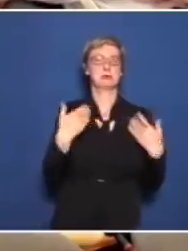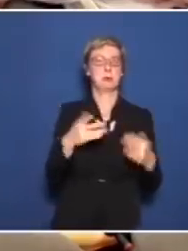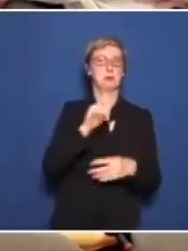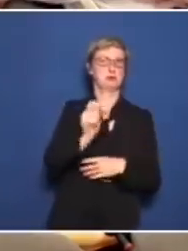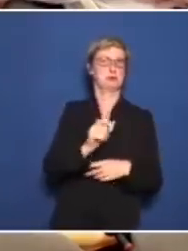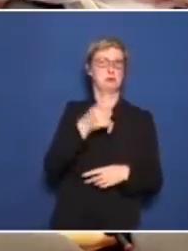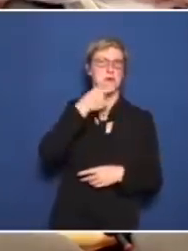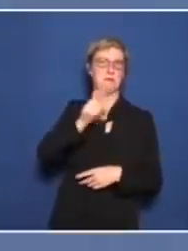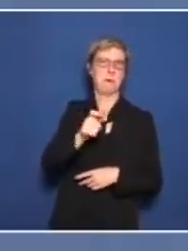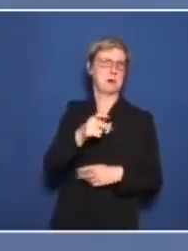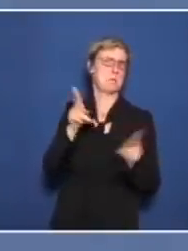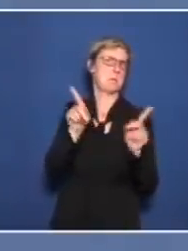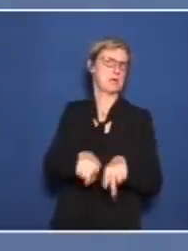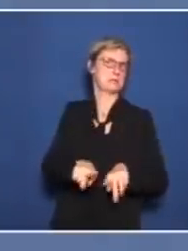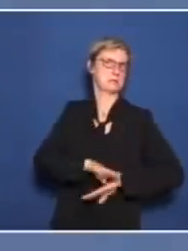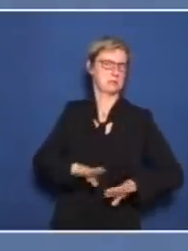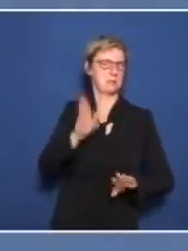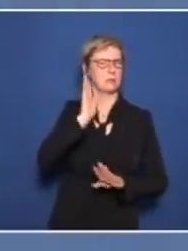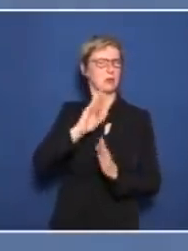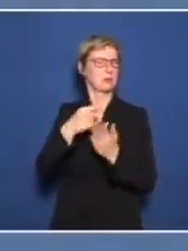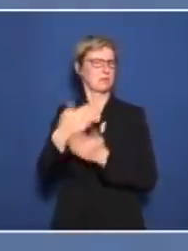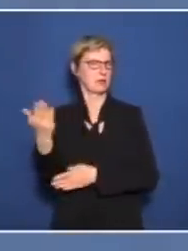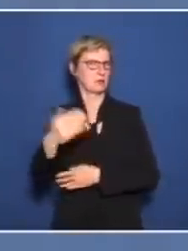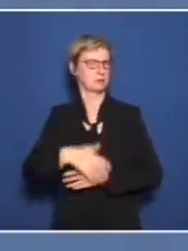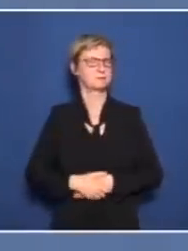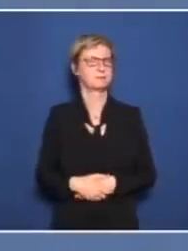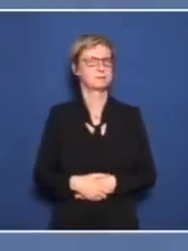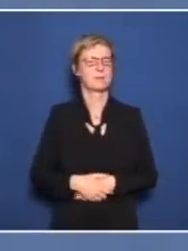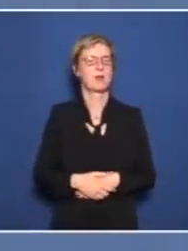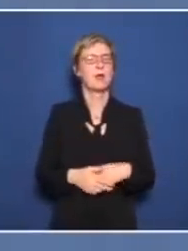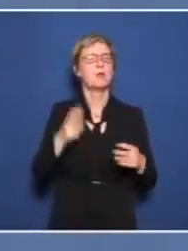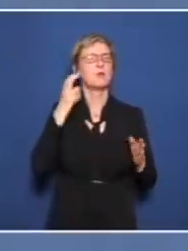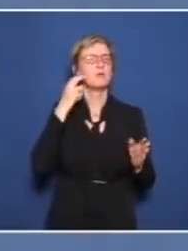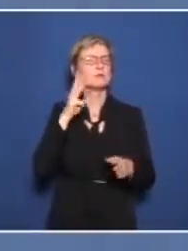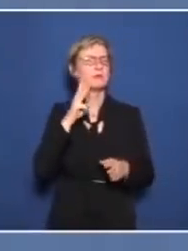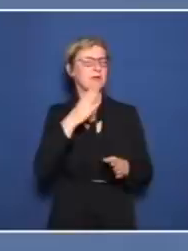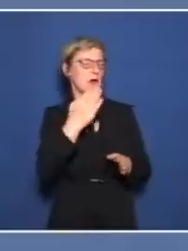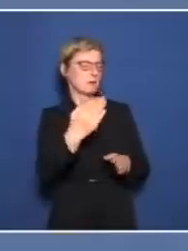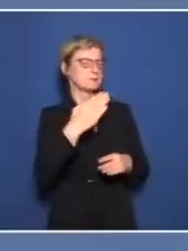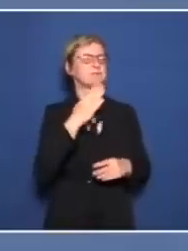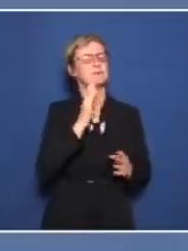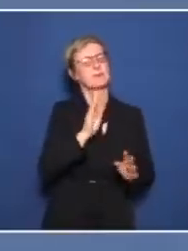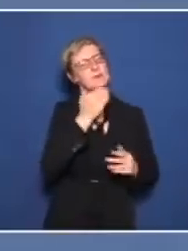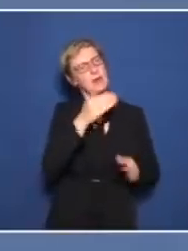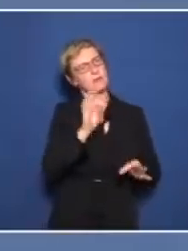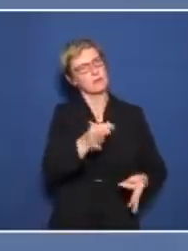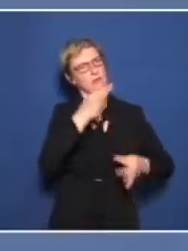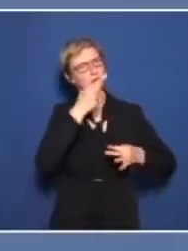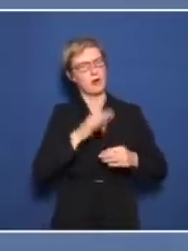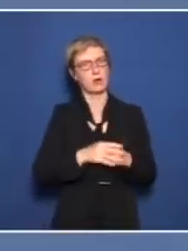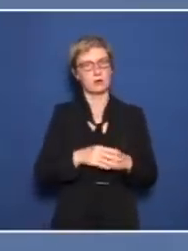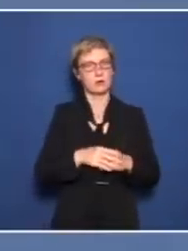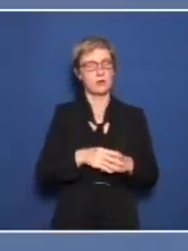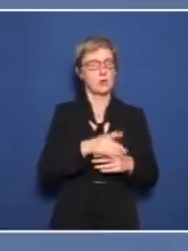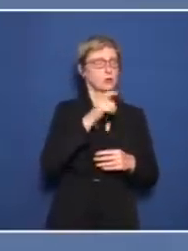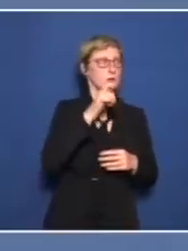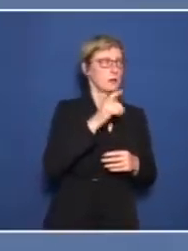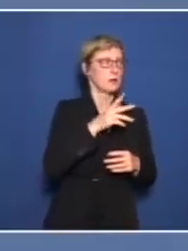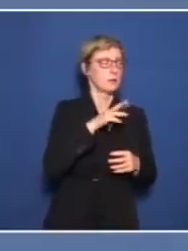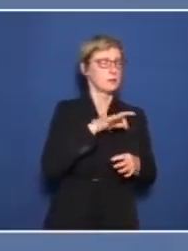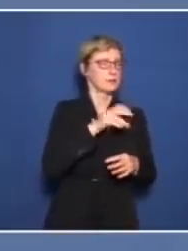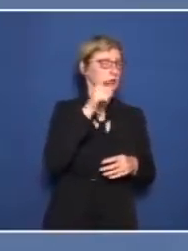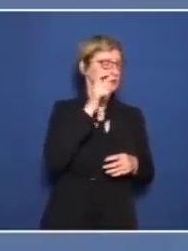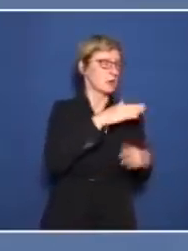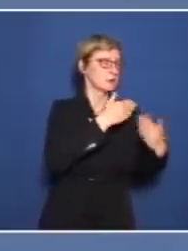danke. Ja, danke, Herr Reitschuster, für diese Frage. Das ist kein Widerspruch, weil wir ja